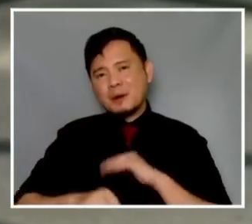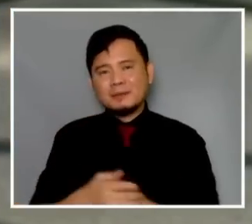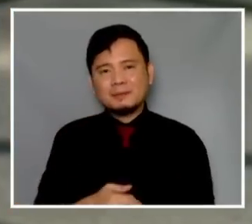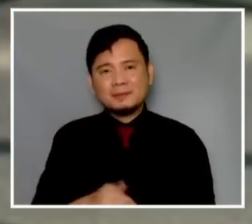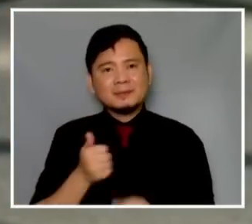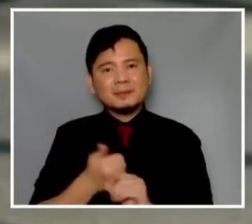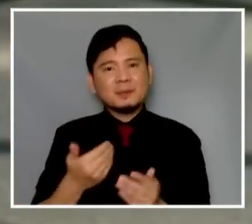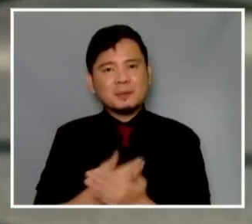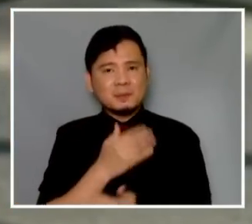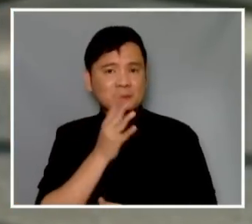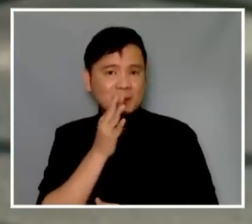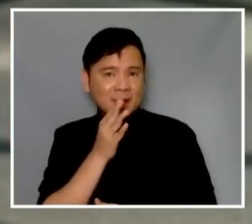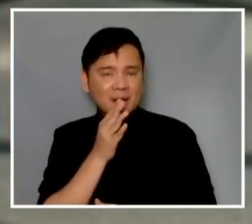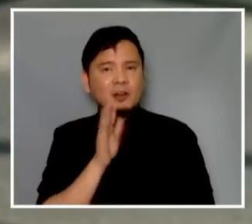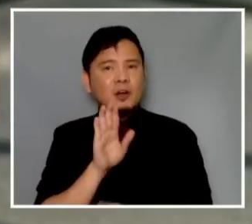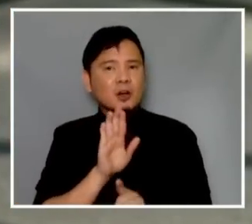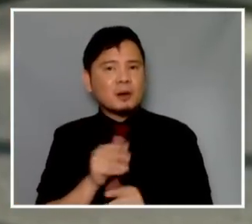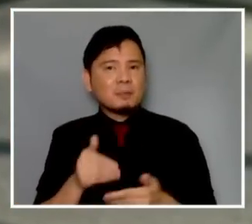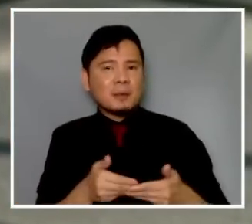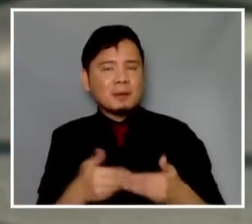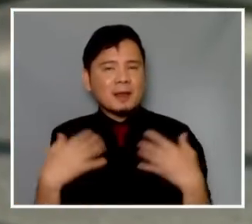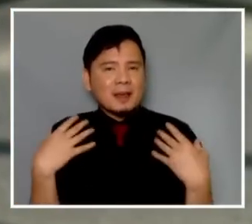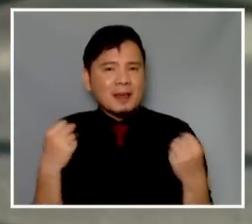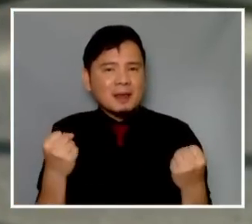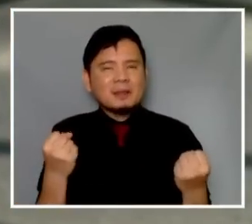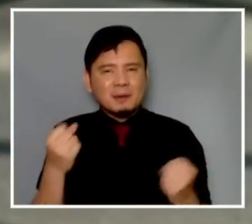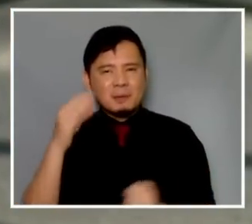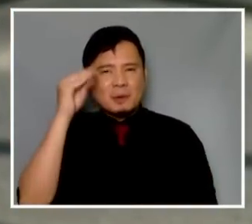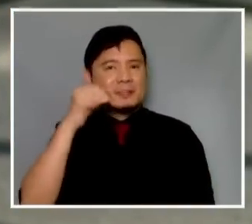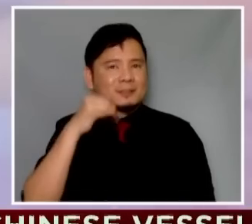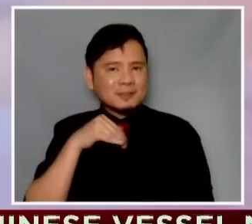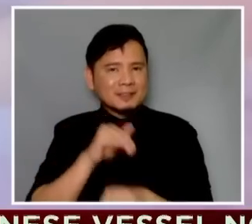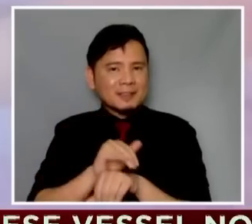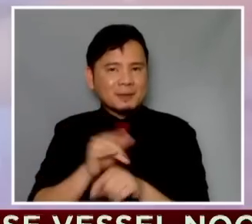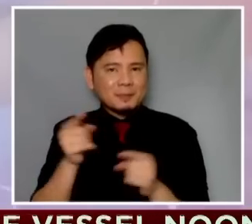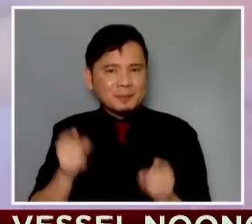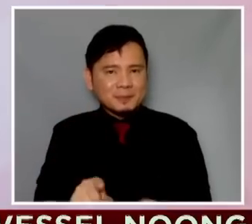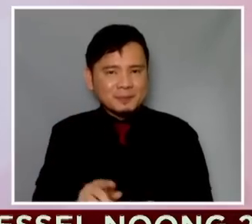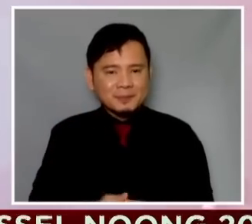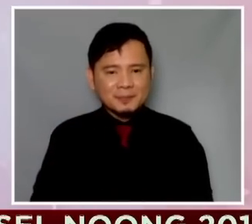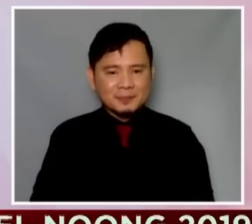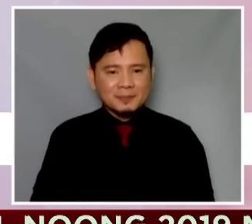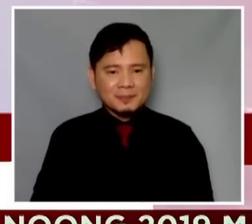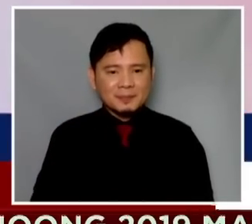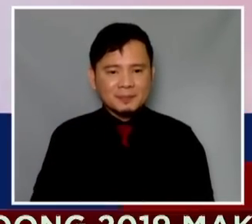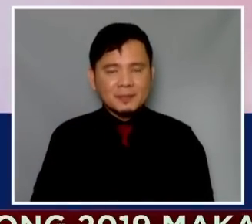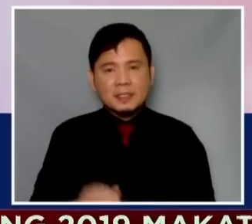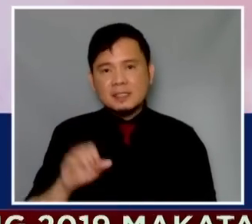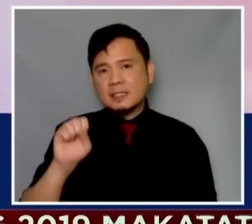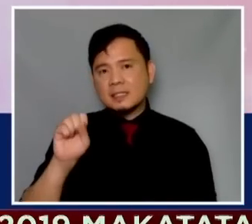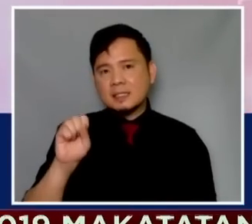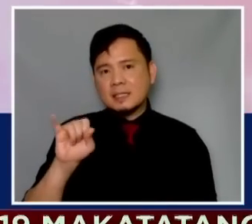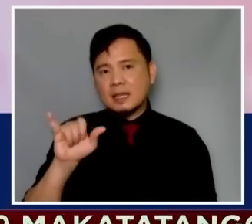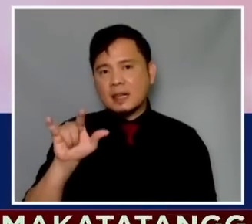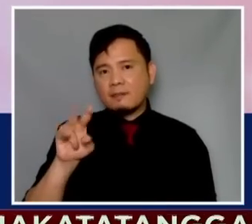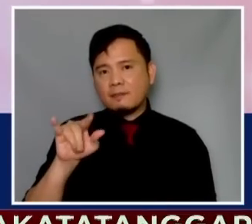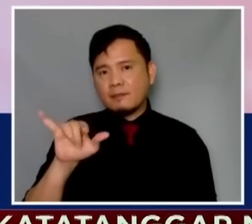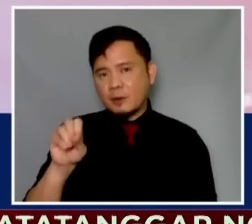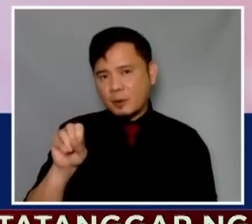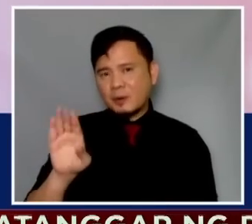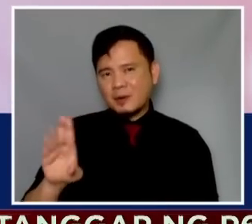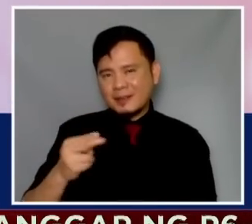matapos isilang ang kanyang healthy baby boy kagabi. Aziel Silvio Quinto Dakina ang pangalan ng bundle of joy ni Angge at ng